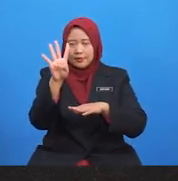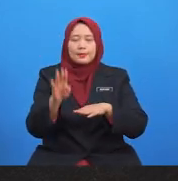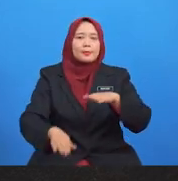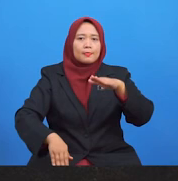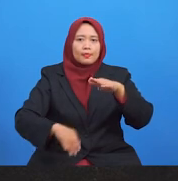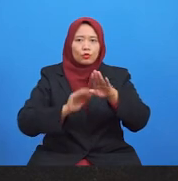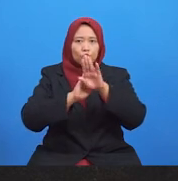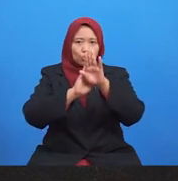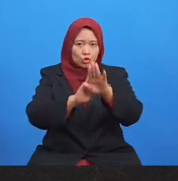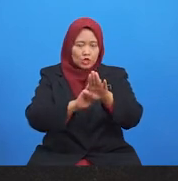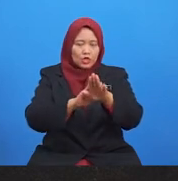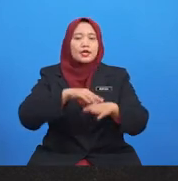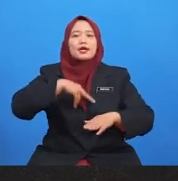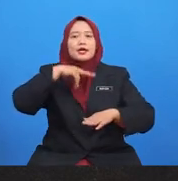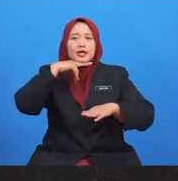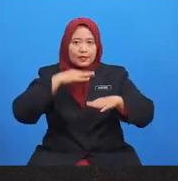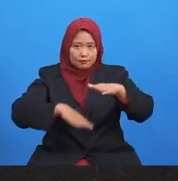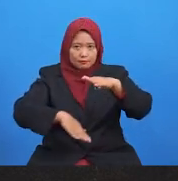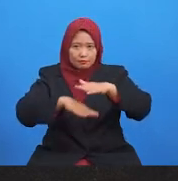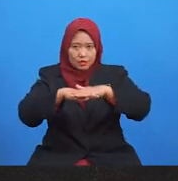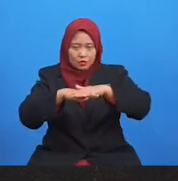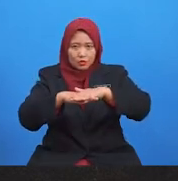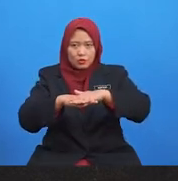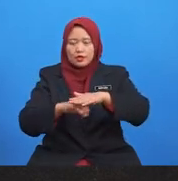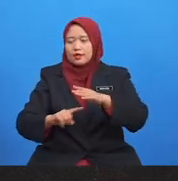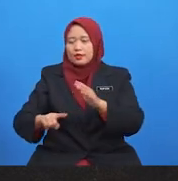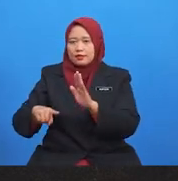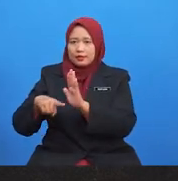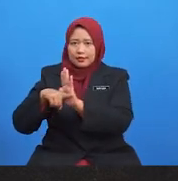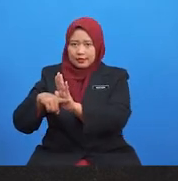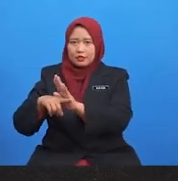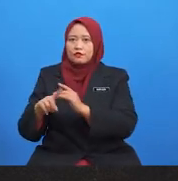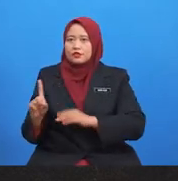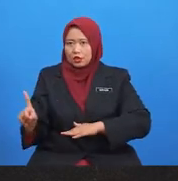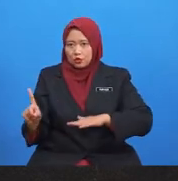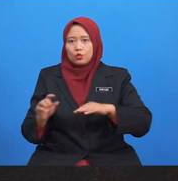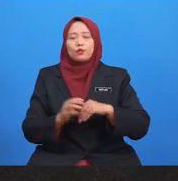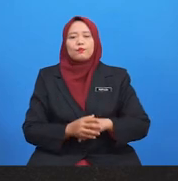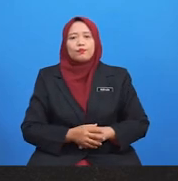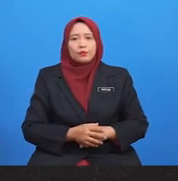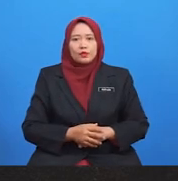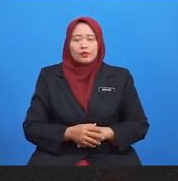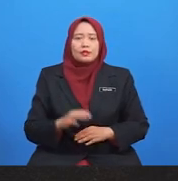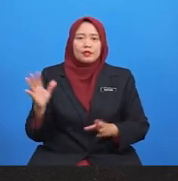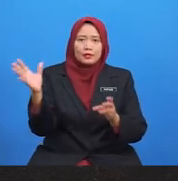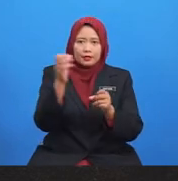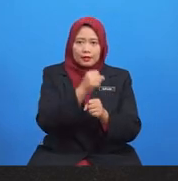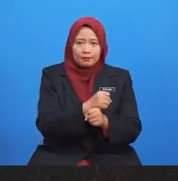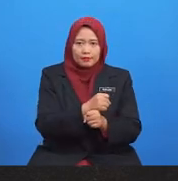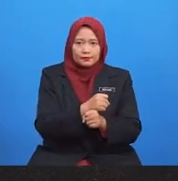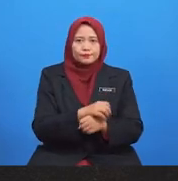4, kemudian ditolak dengan nilai had bawah iaitu negatif 1.